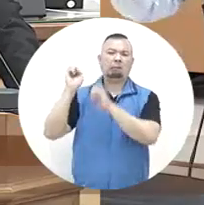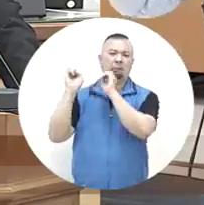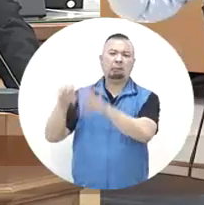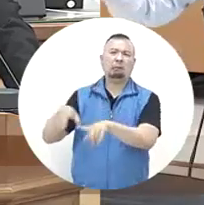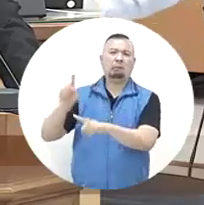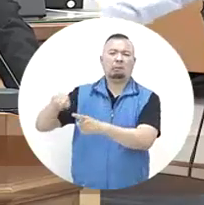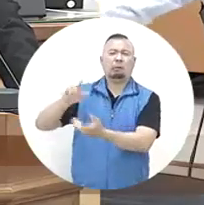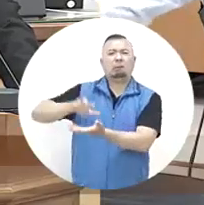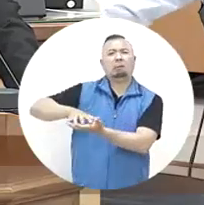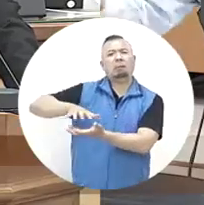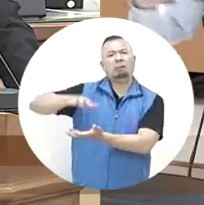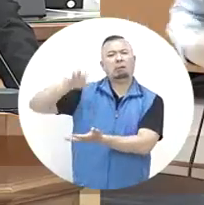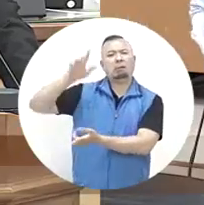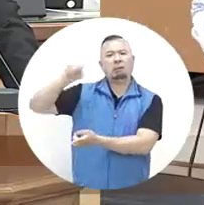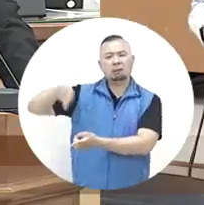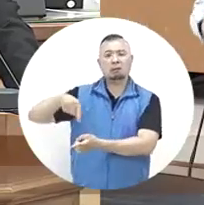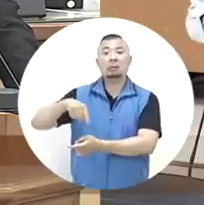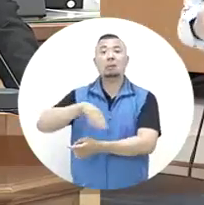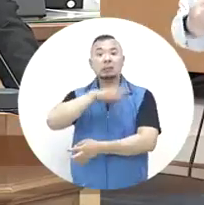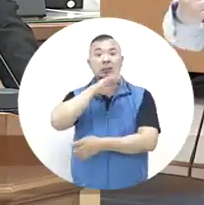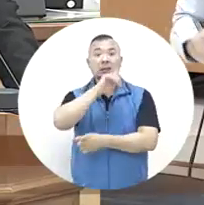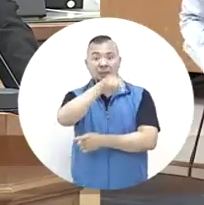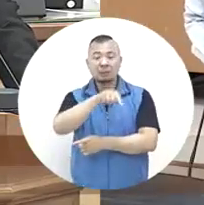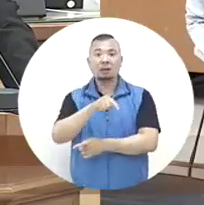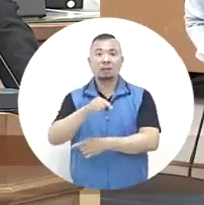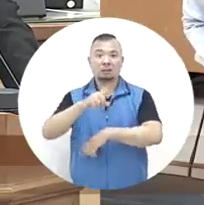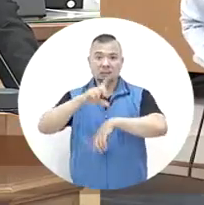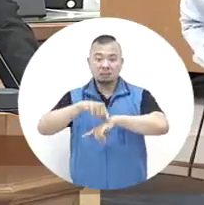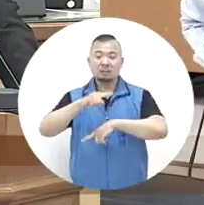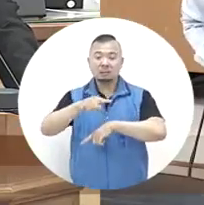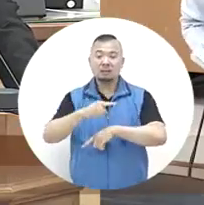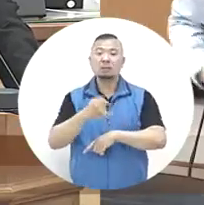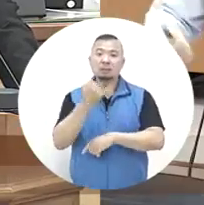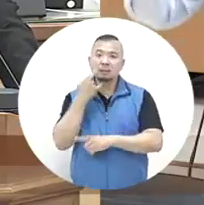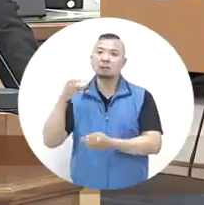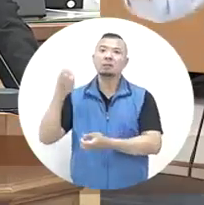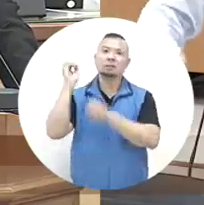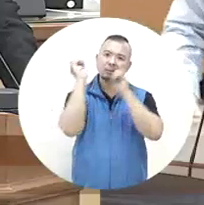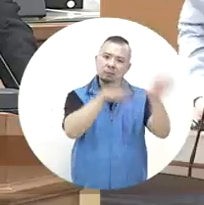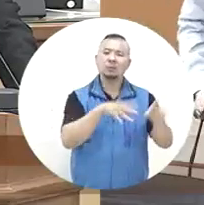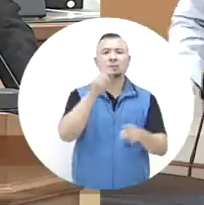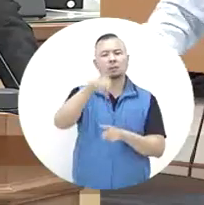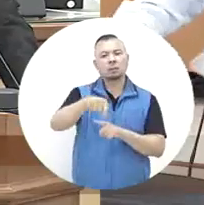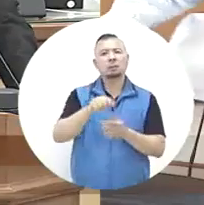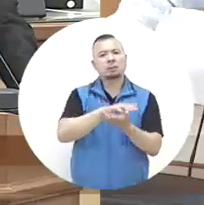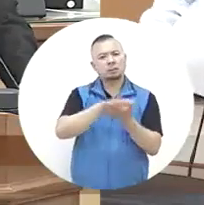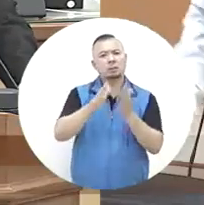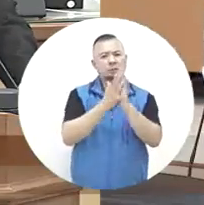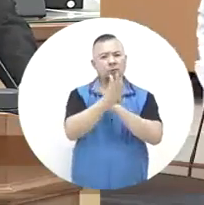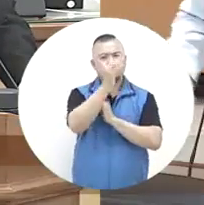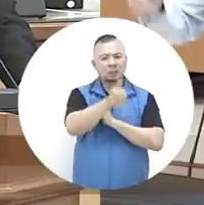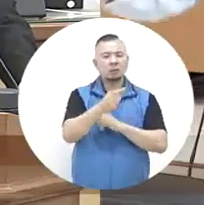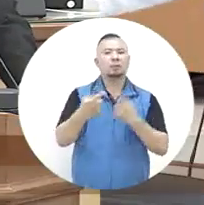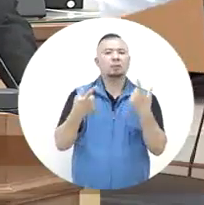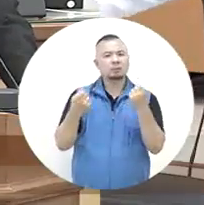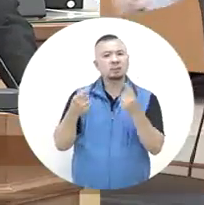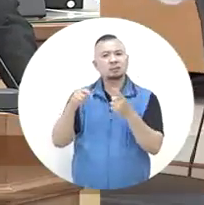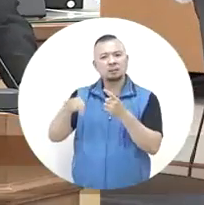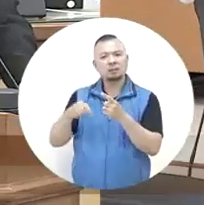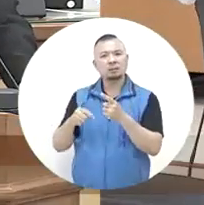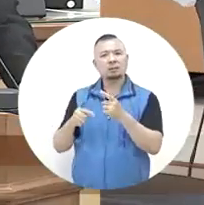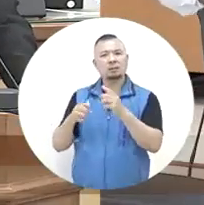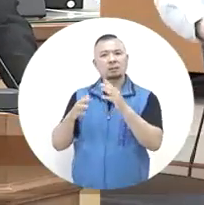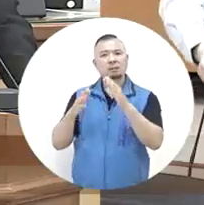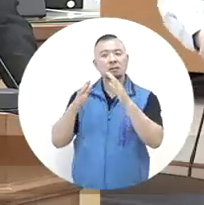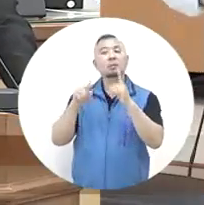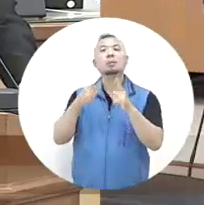啊，这个清洁队长啊，也非常非常的为队员着想，所以请市长哦，我这觉得这样子、这个队长可以把他